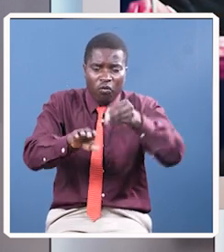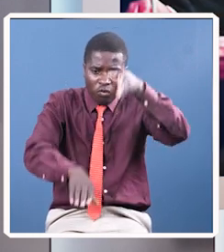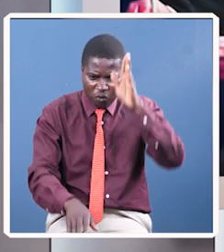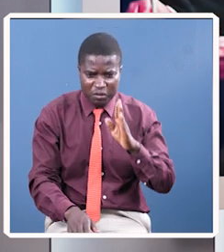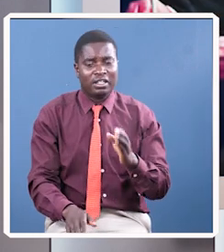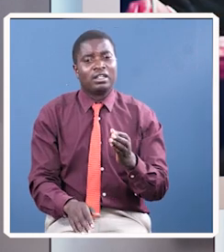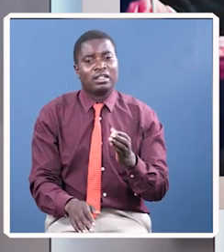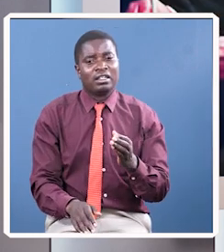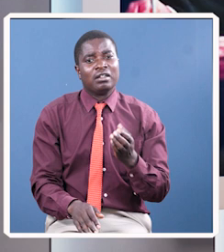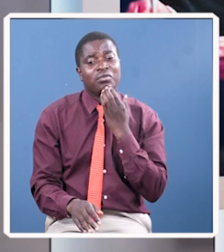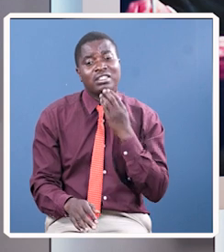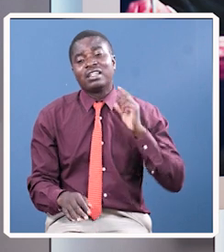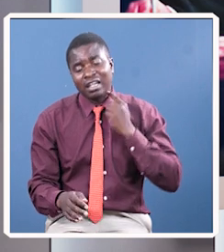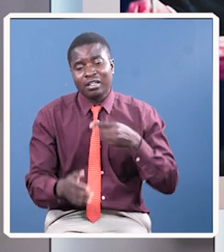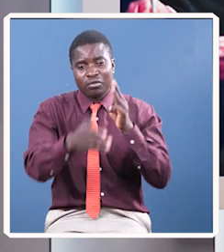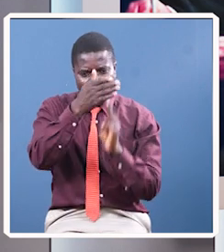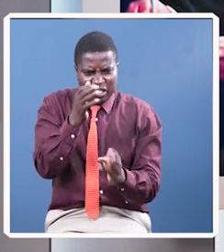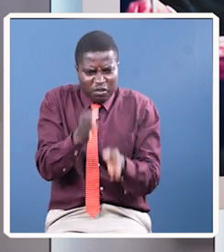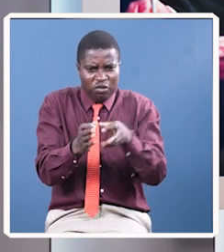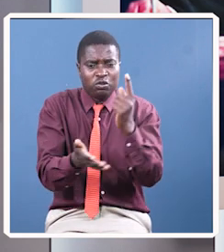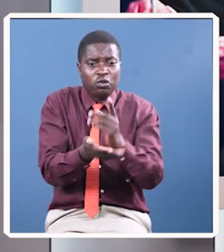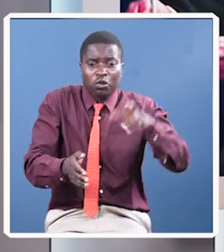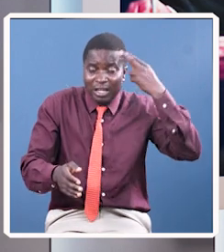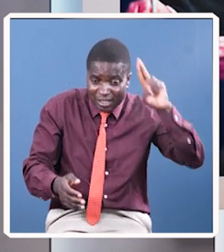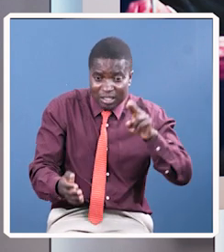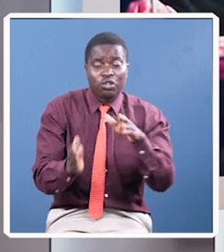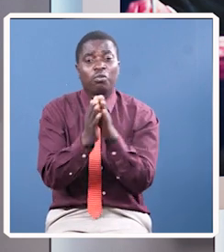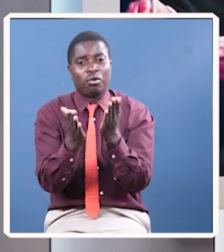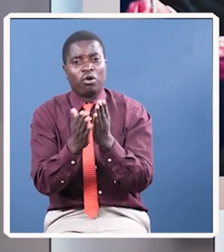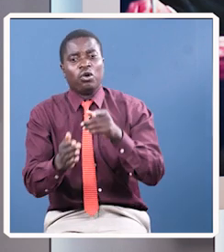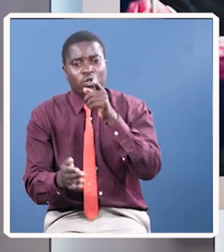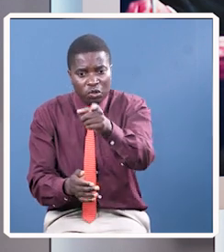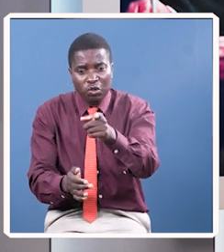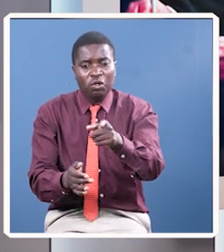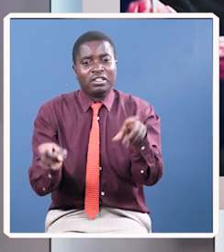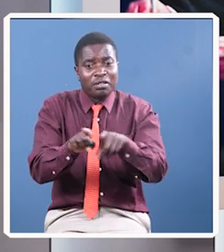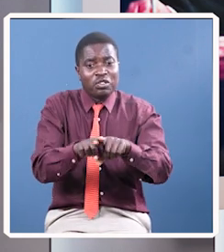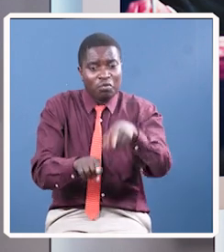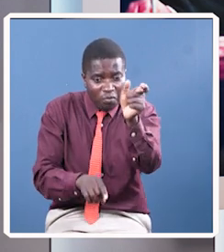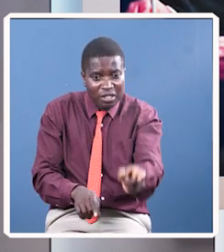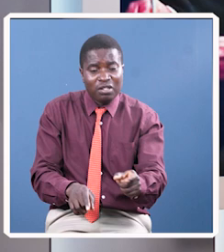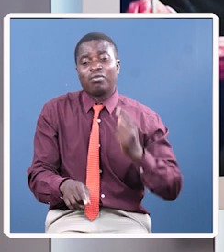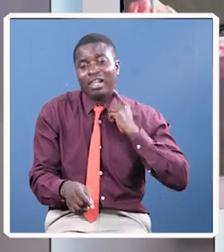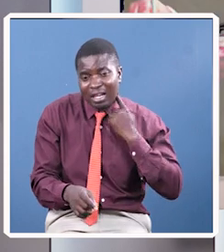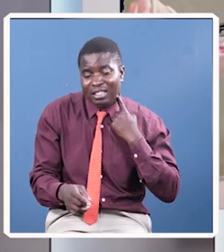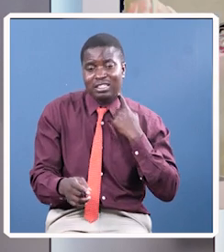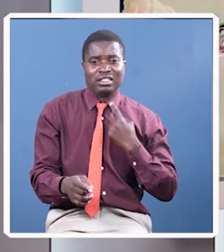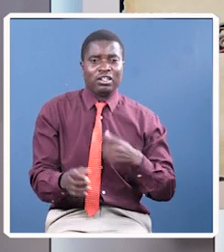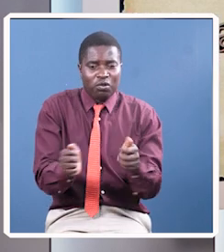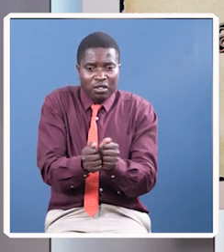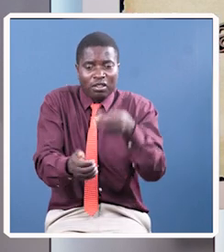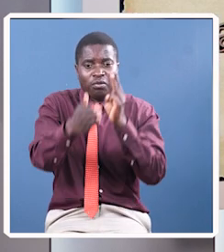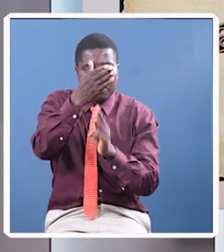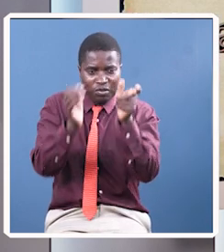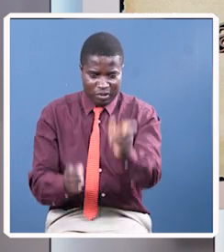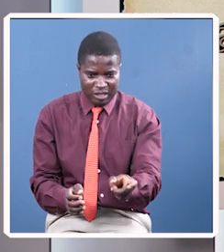zvakakwana, uchanyengerwa nedzidziso dzemuprofita wenema. Ndisaka uchiona imwe vhesi inotaura kuti muprofita wenema haana